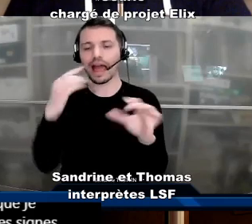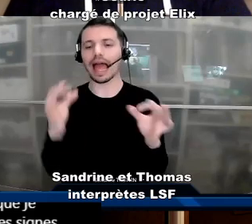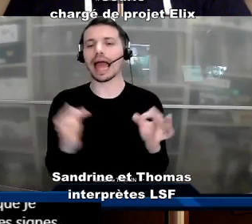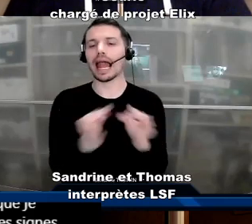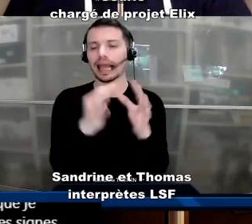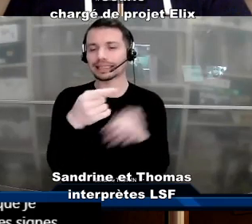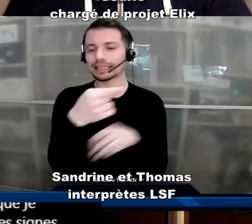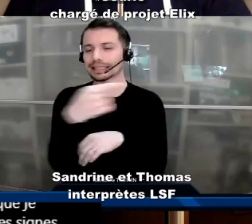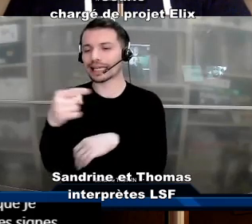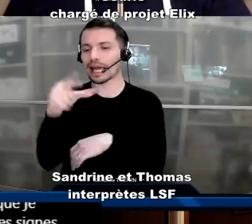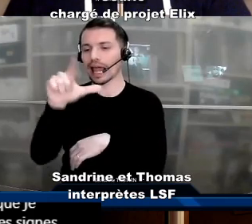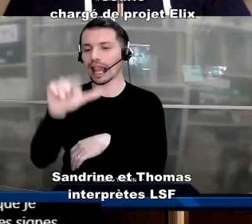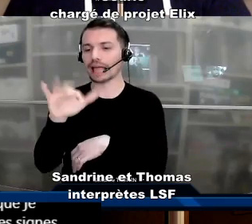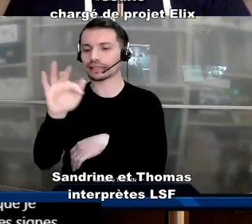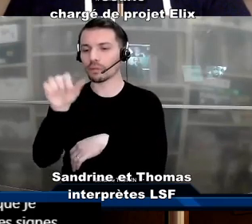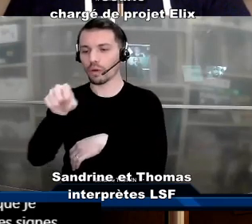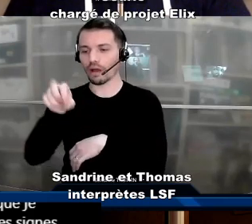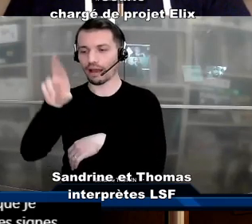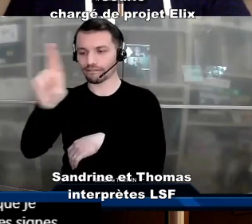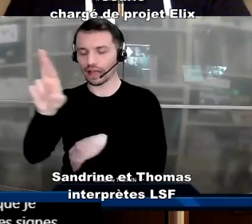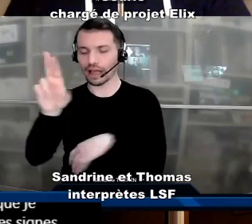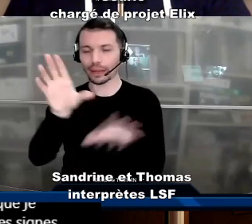helix-lsf.fr, donc